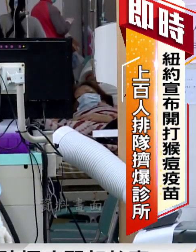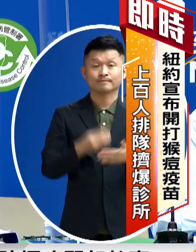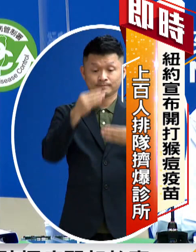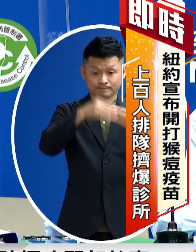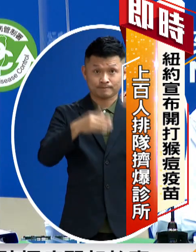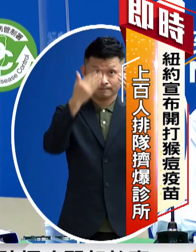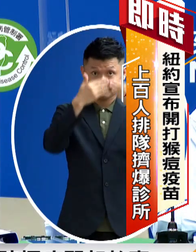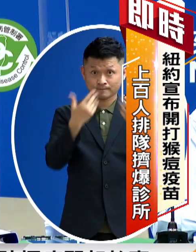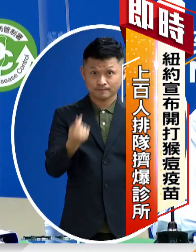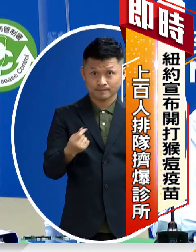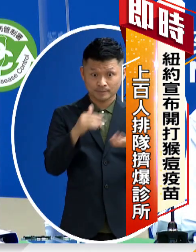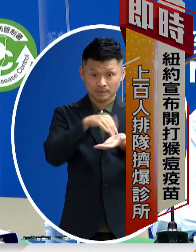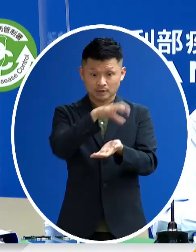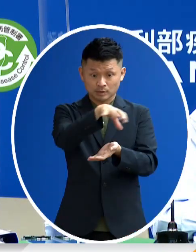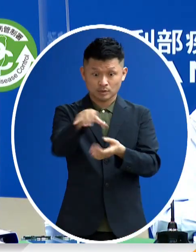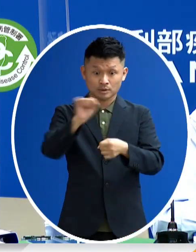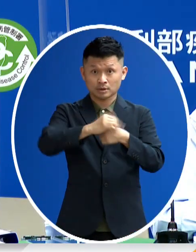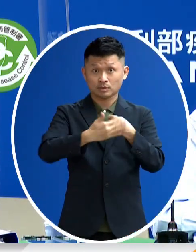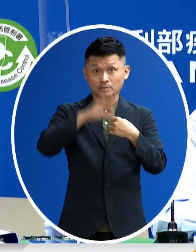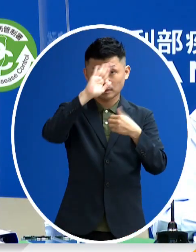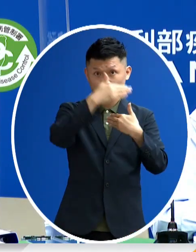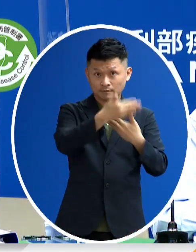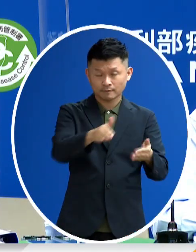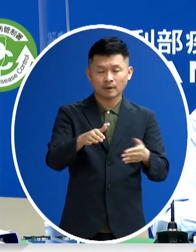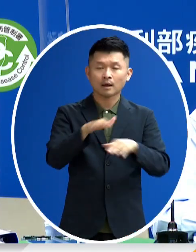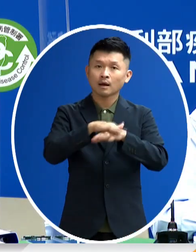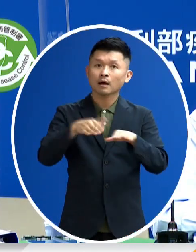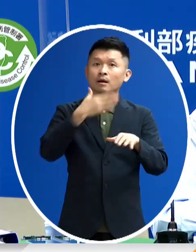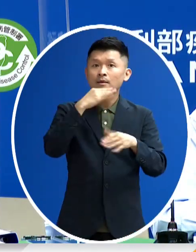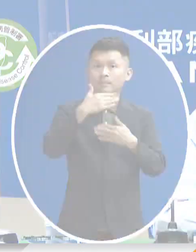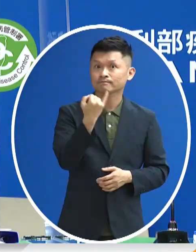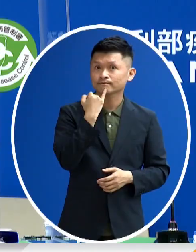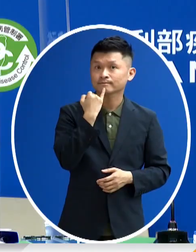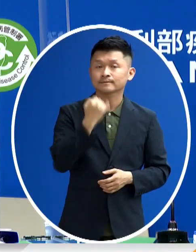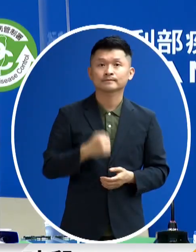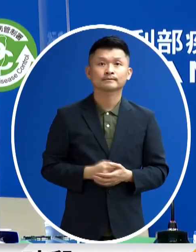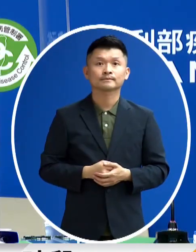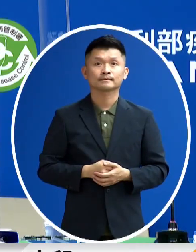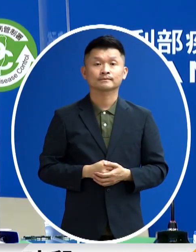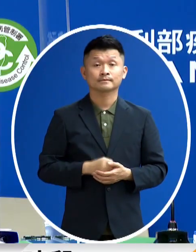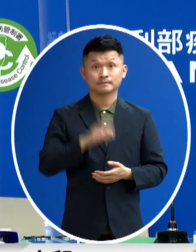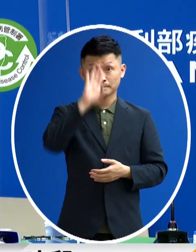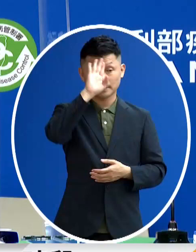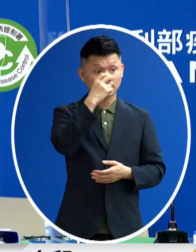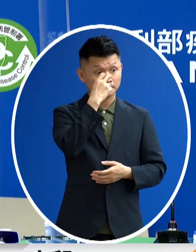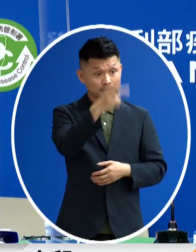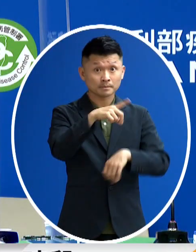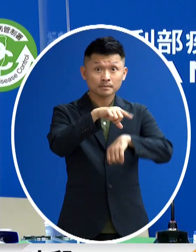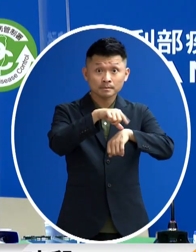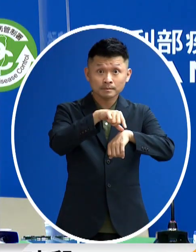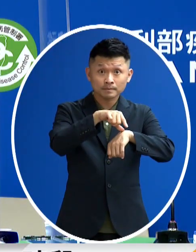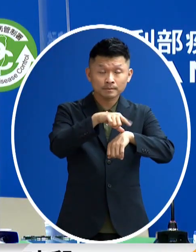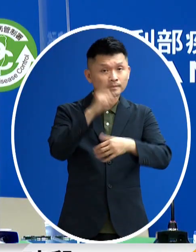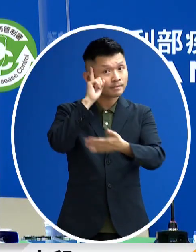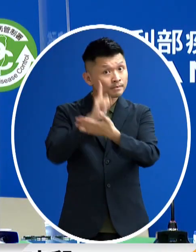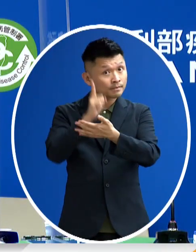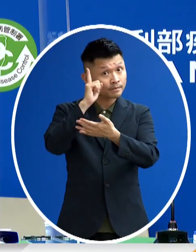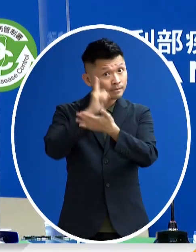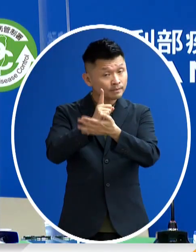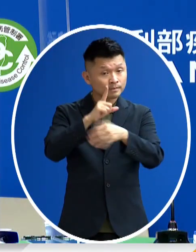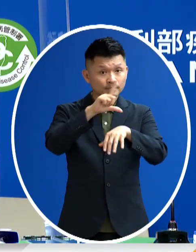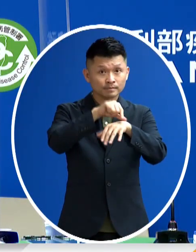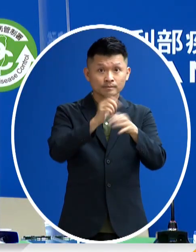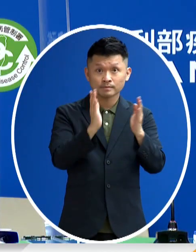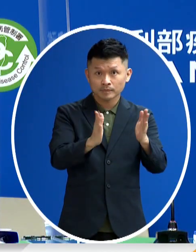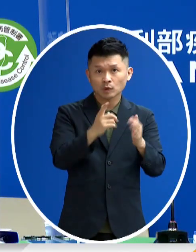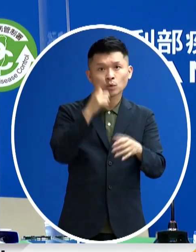宽。 全国医院的加护病房、安宁病房、呼吸照护病房，那探病的时段人每日固定一时段，每名住